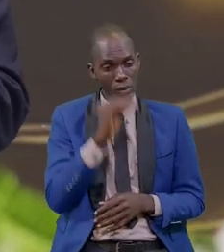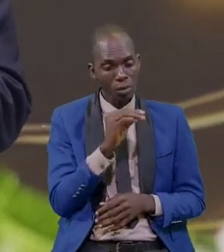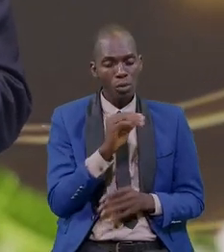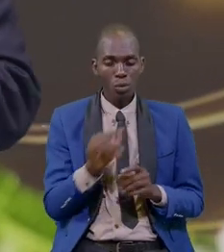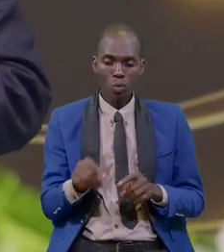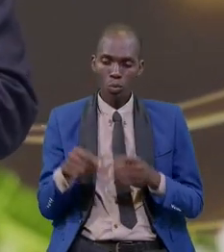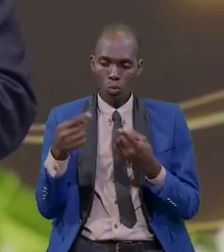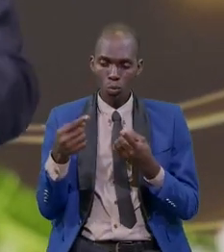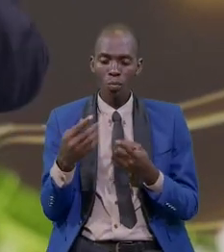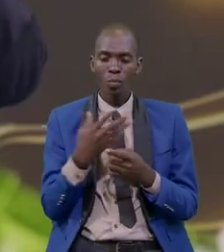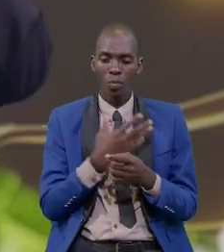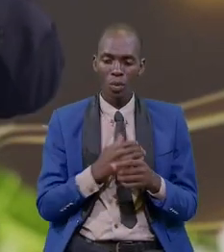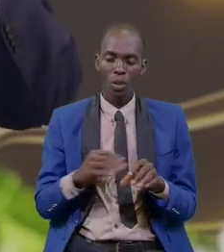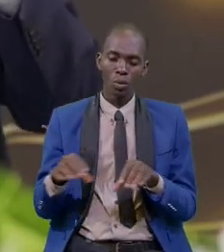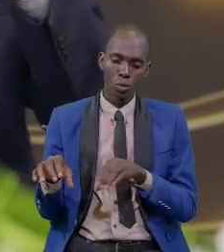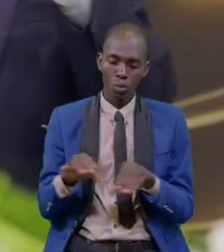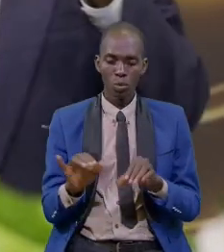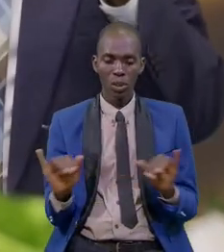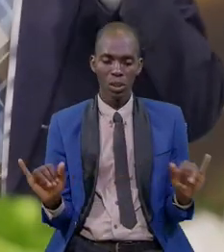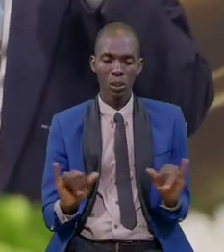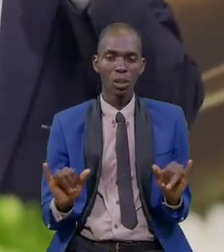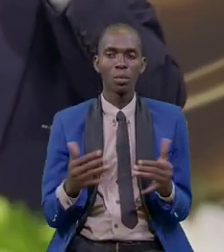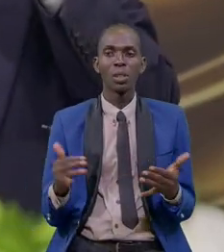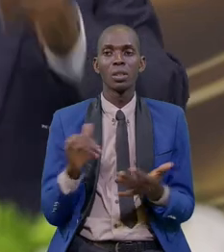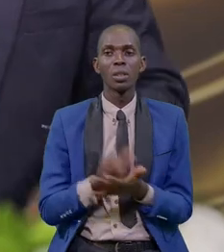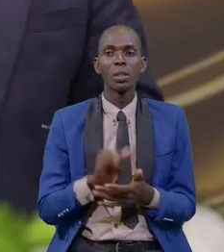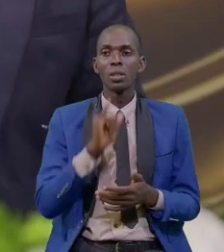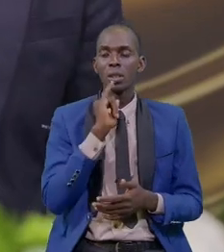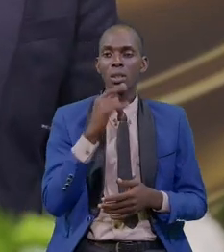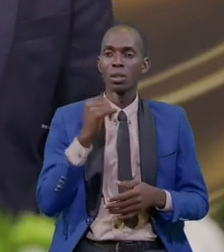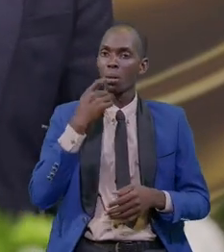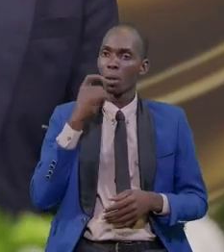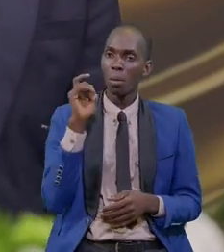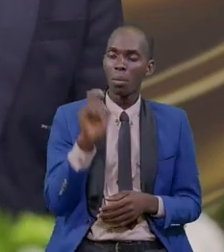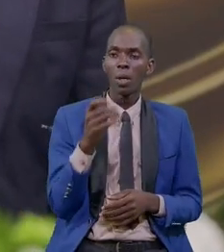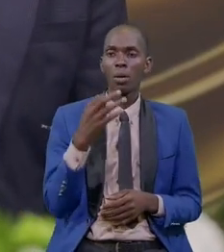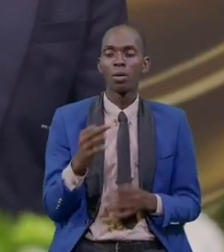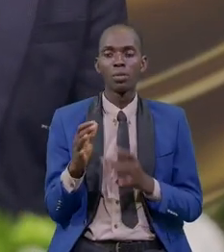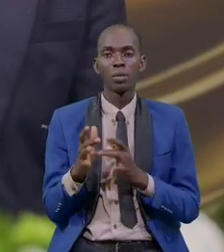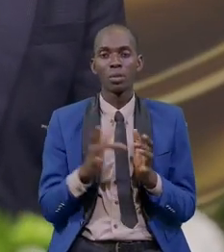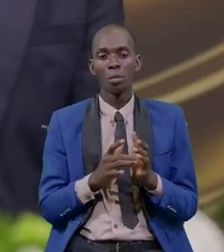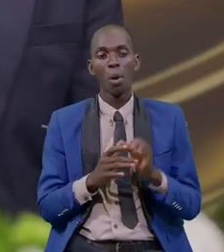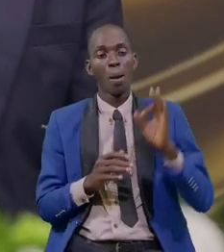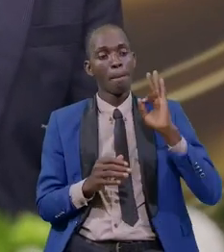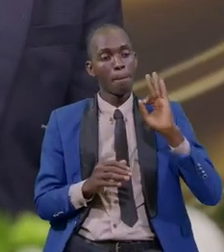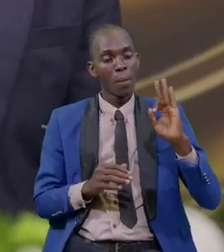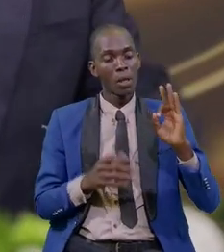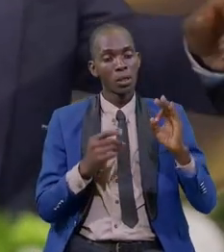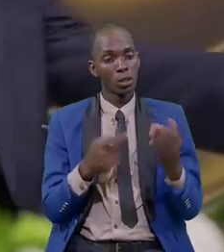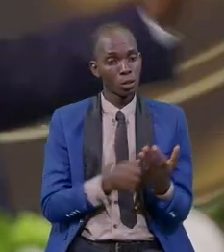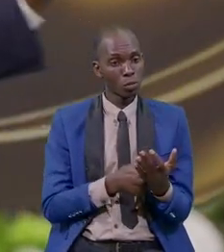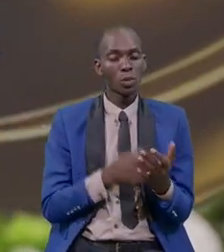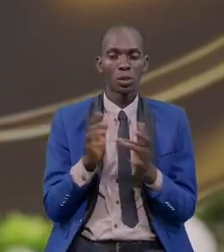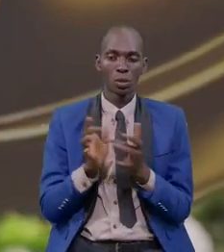et toi, fais de même. Ça, c'est le commandement de Jésus. Prêchez l'évangile, ça c'est un